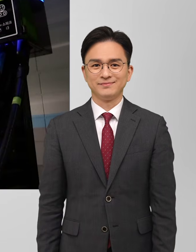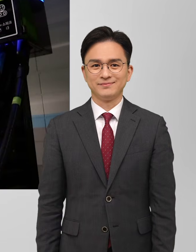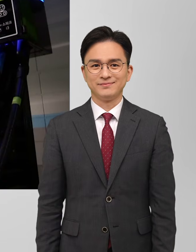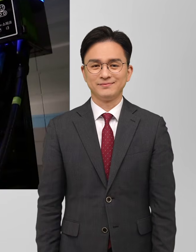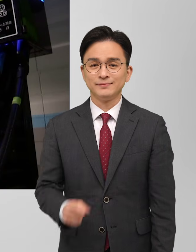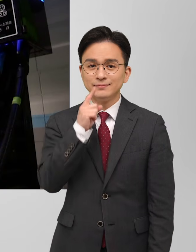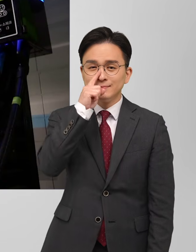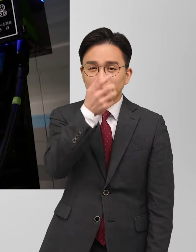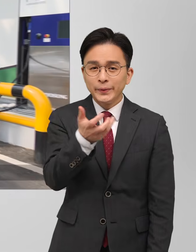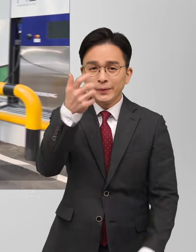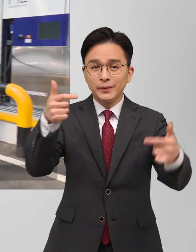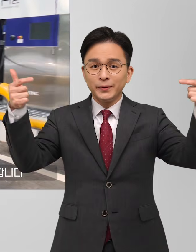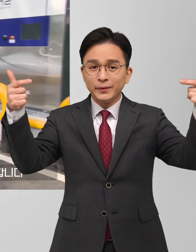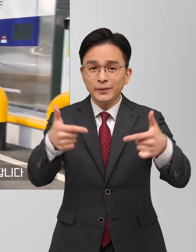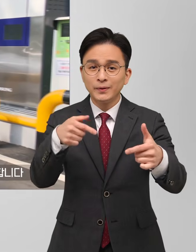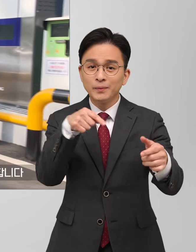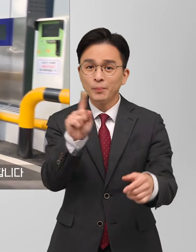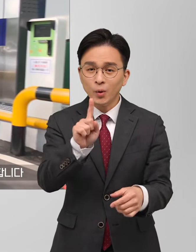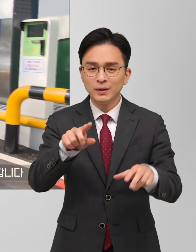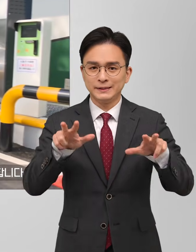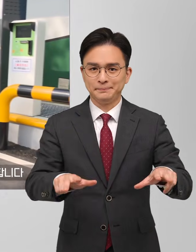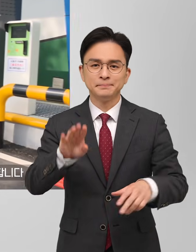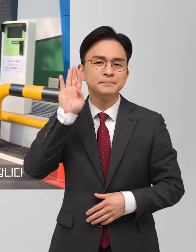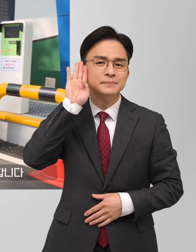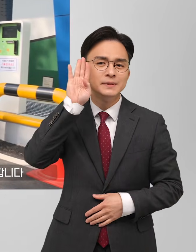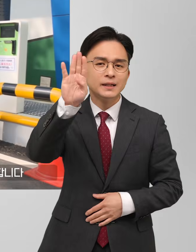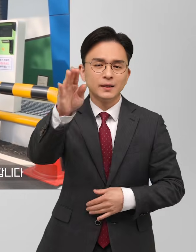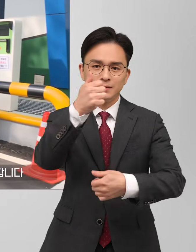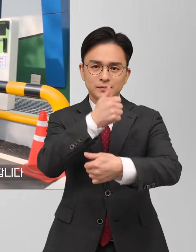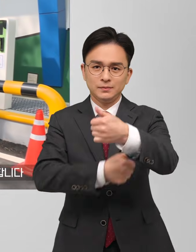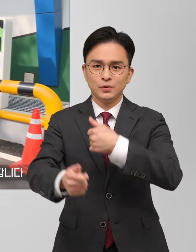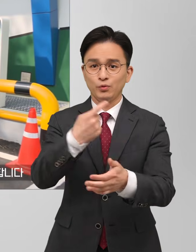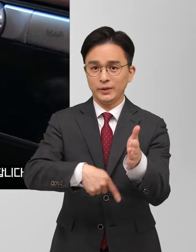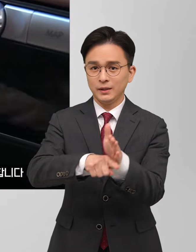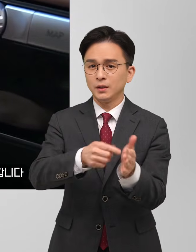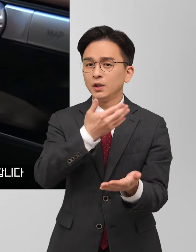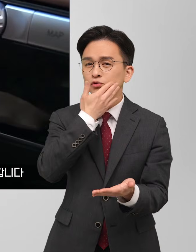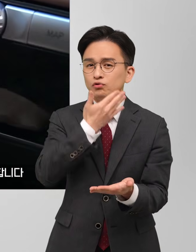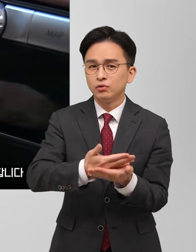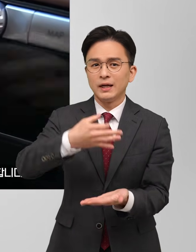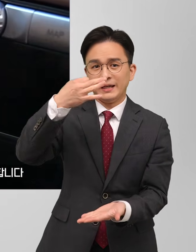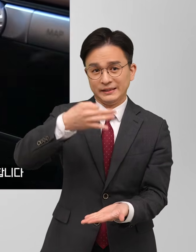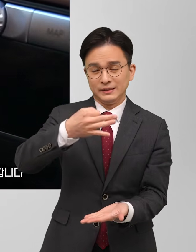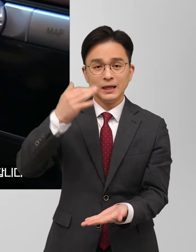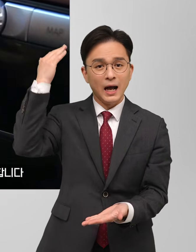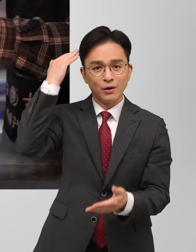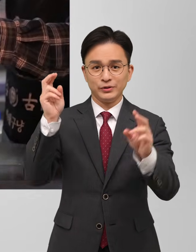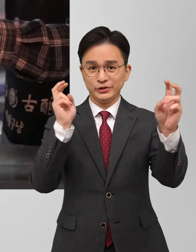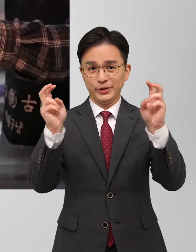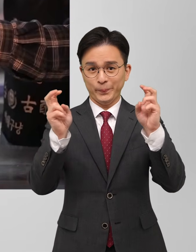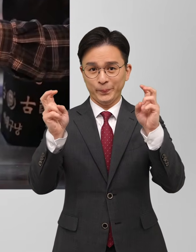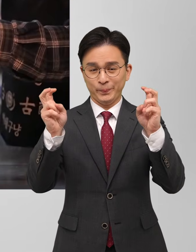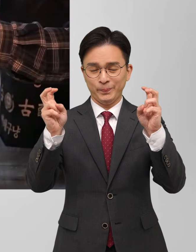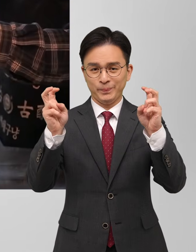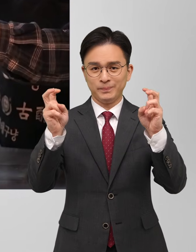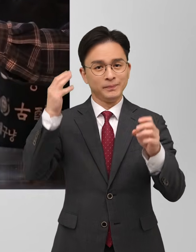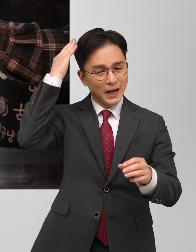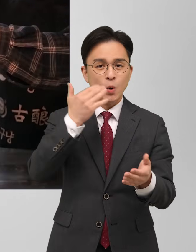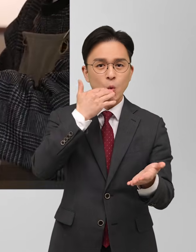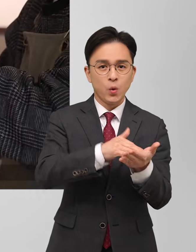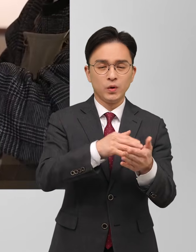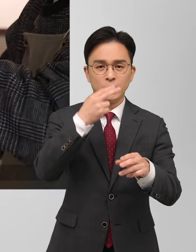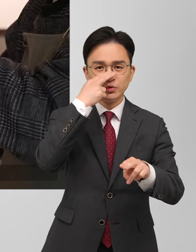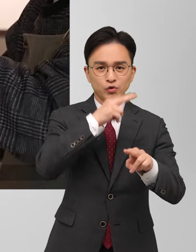우리 산업과 에너지 구조를 저탄소 경제체제로 업그레이드할 수 있는 혁신의 기회이기도 합니다. 국민